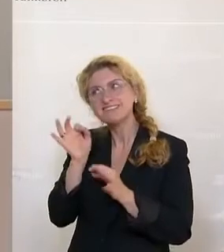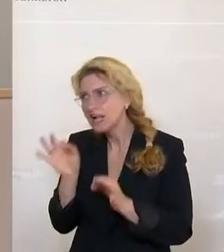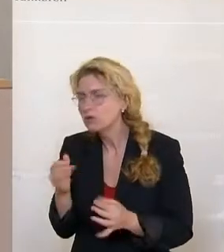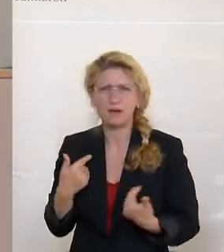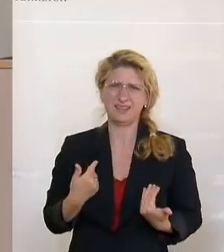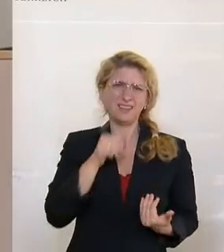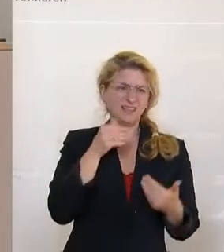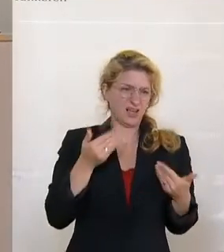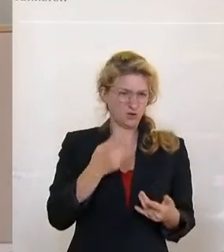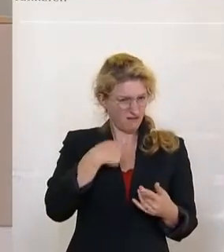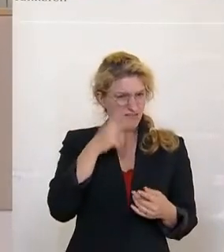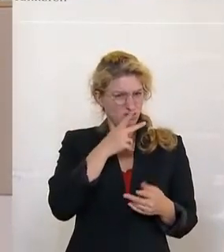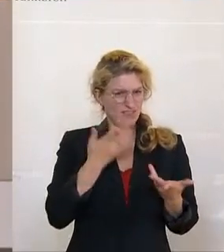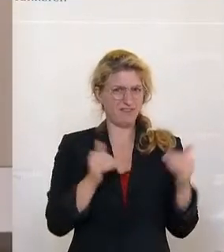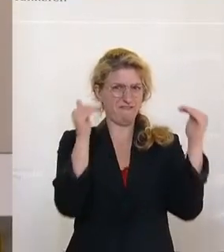als Fairness in diesem Land verstehen